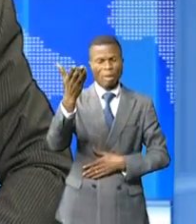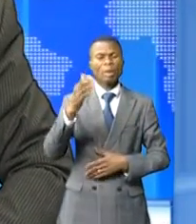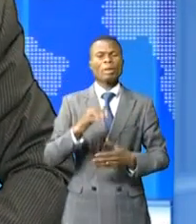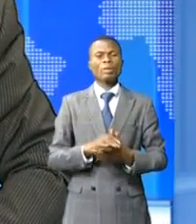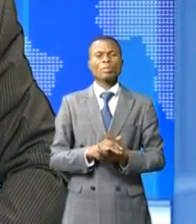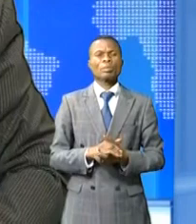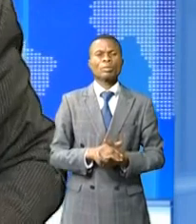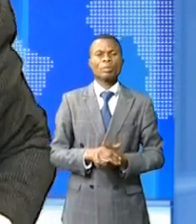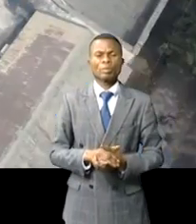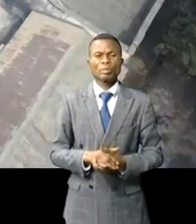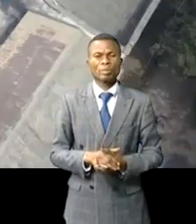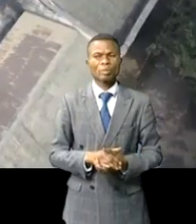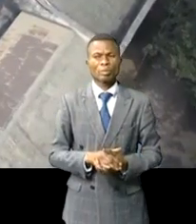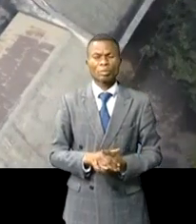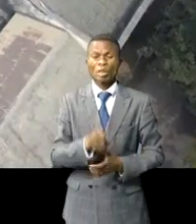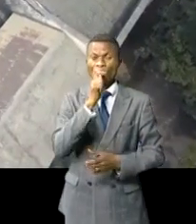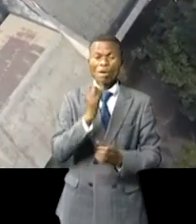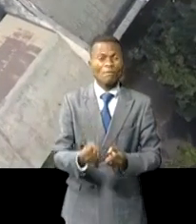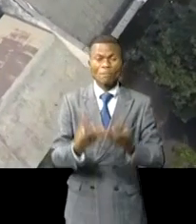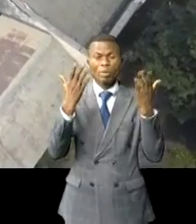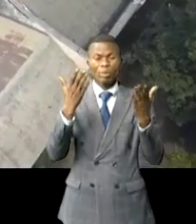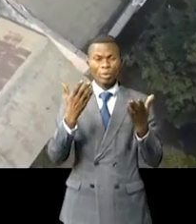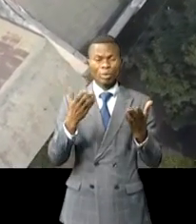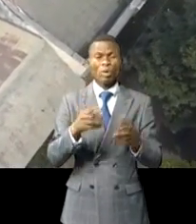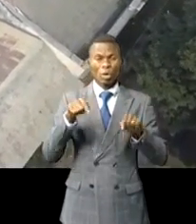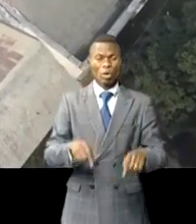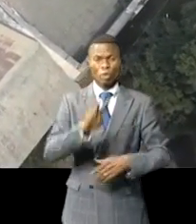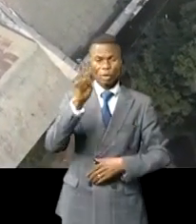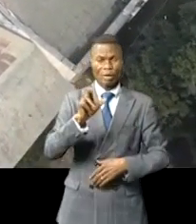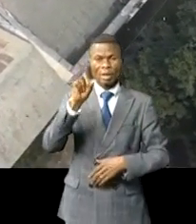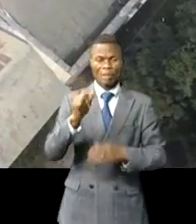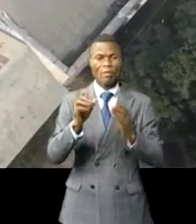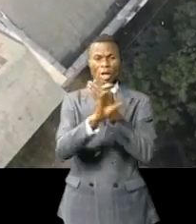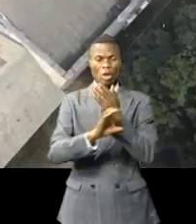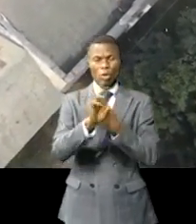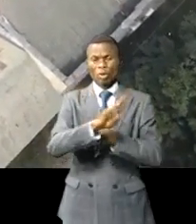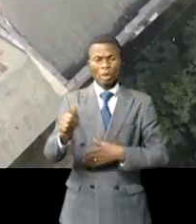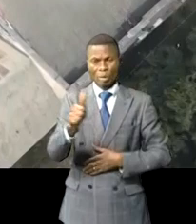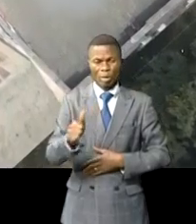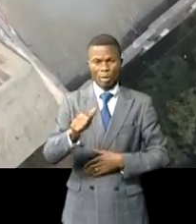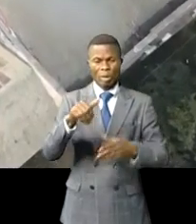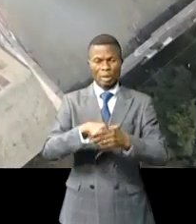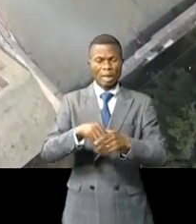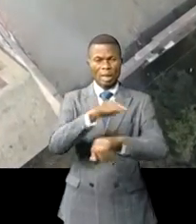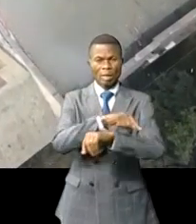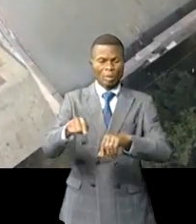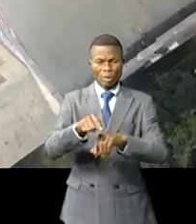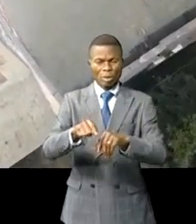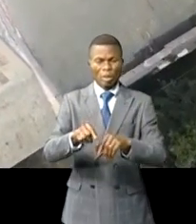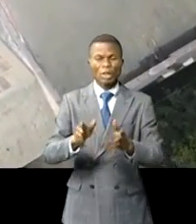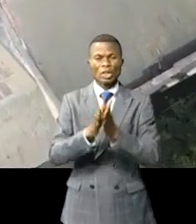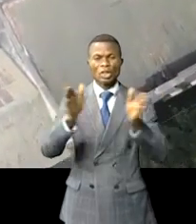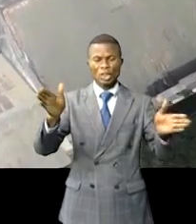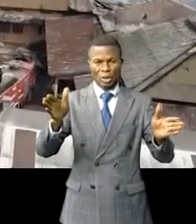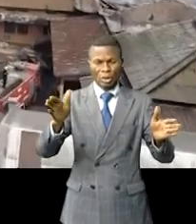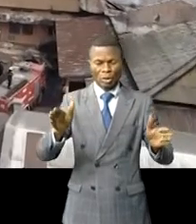Madika. Un incendie s'est déclaré ce vendredi 20 août 2021 dans les installations de la Direction